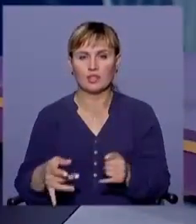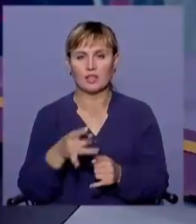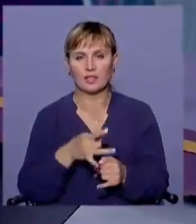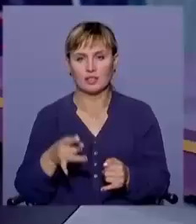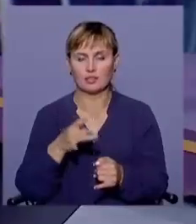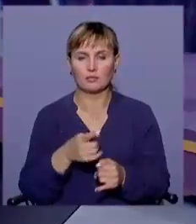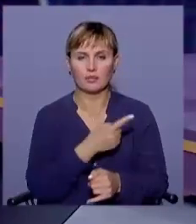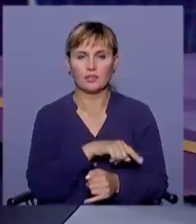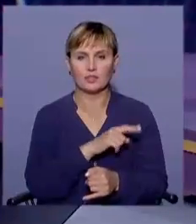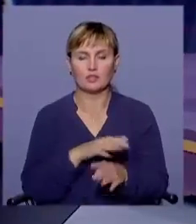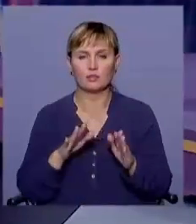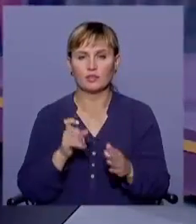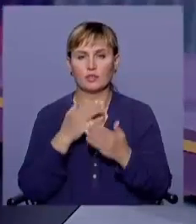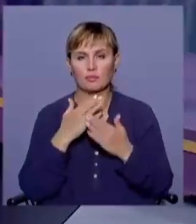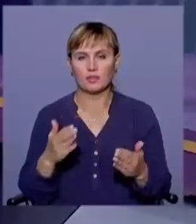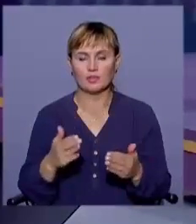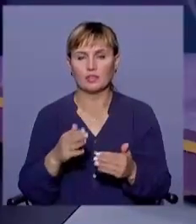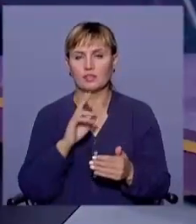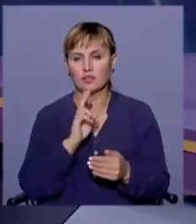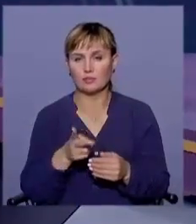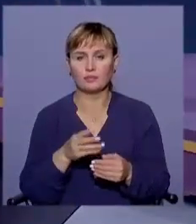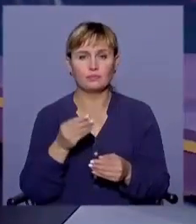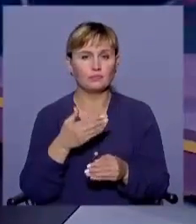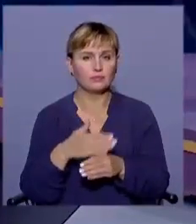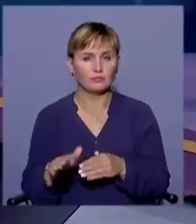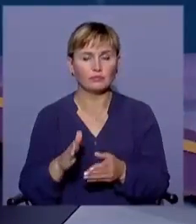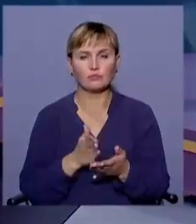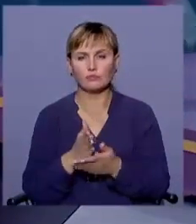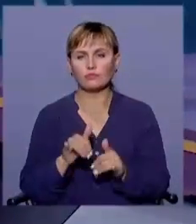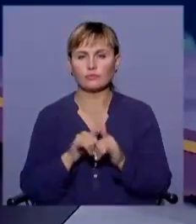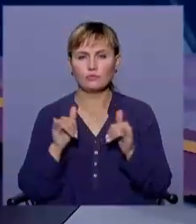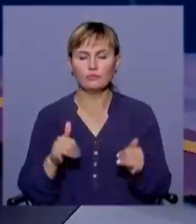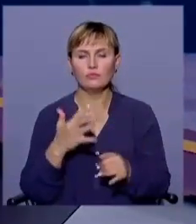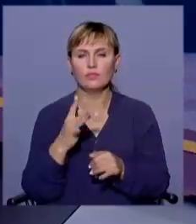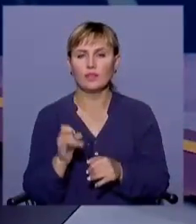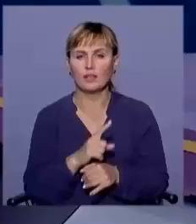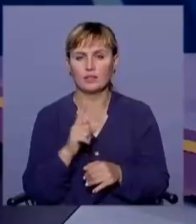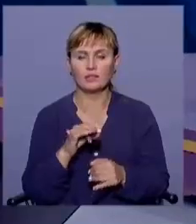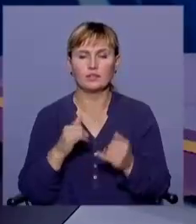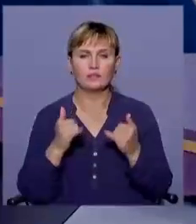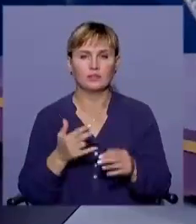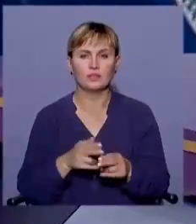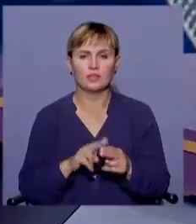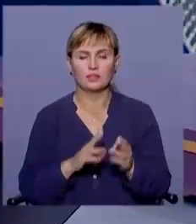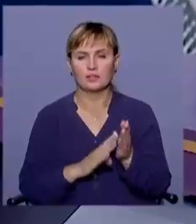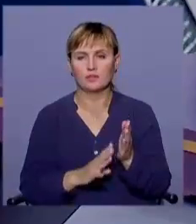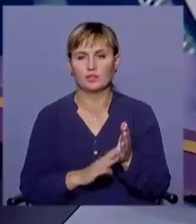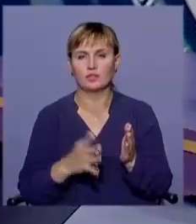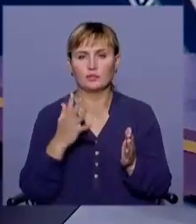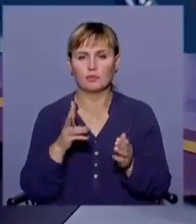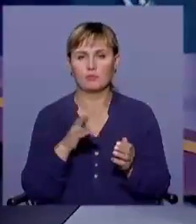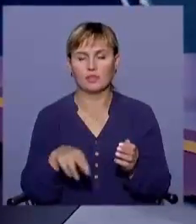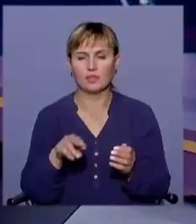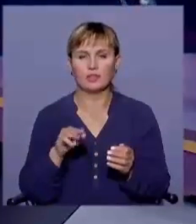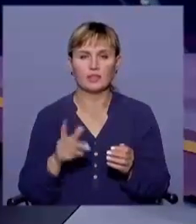региональной медицины. Только за последние пару лет финансирование сферы увеличилось в 5 раз. Сегодня это 95